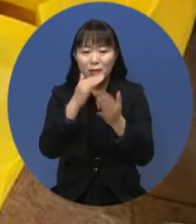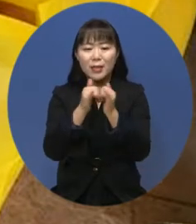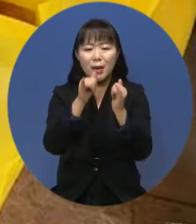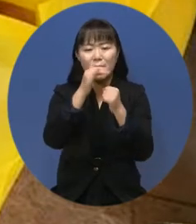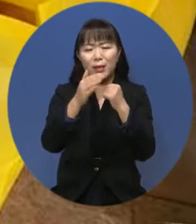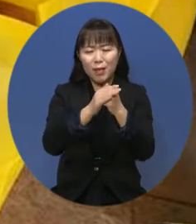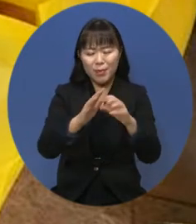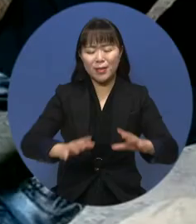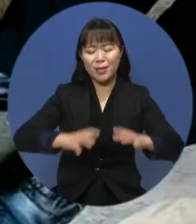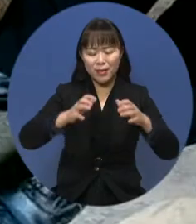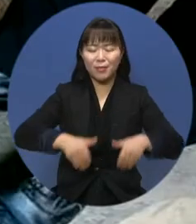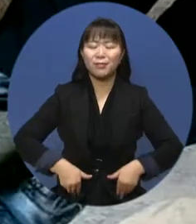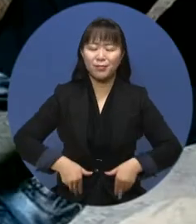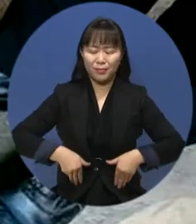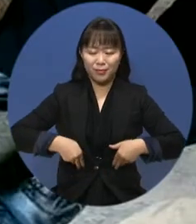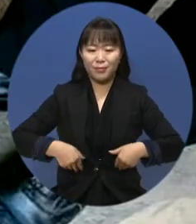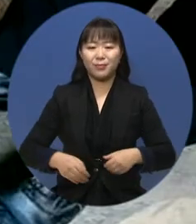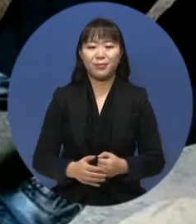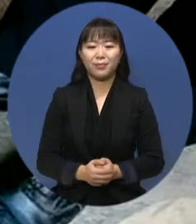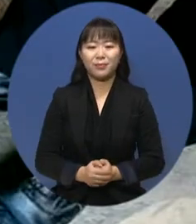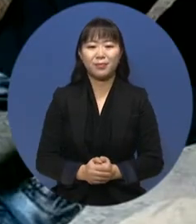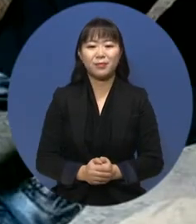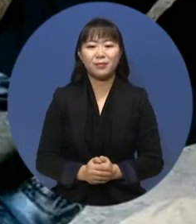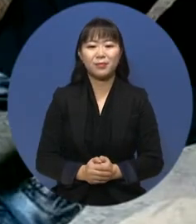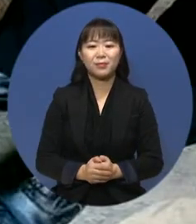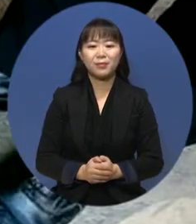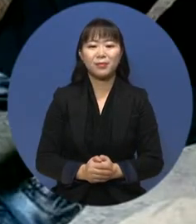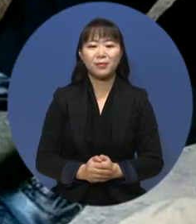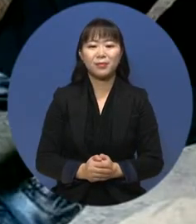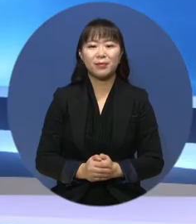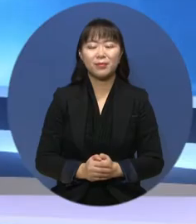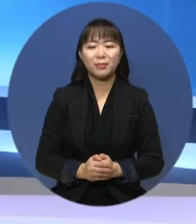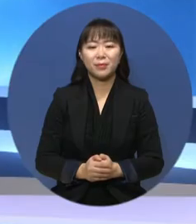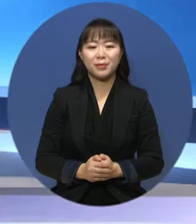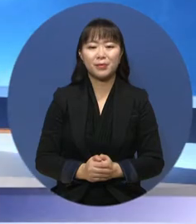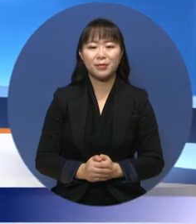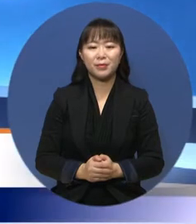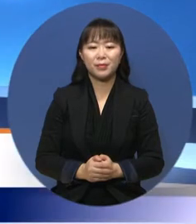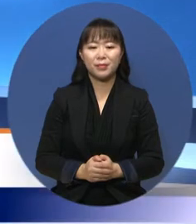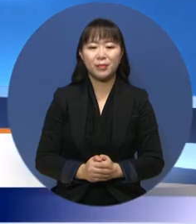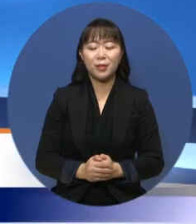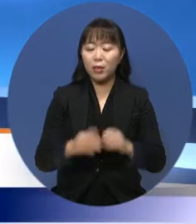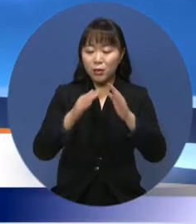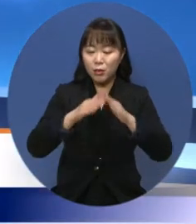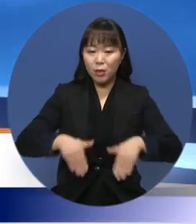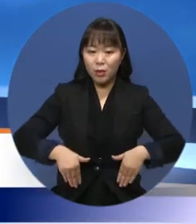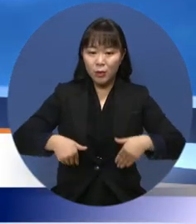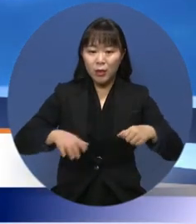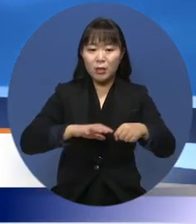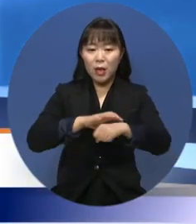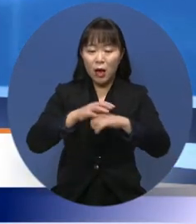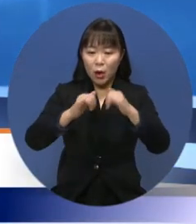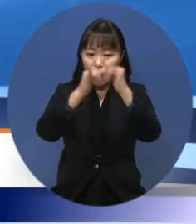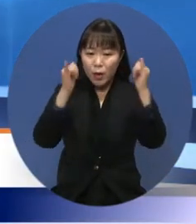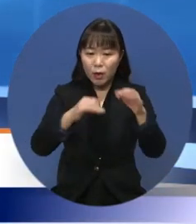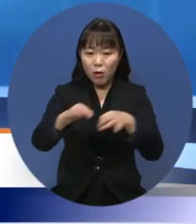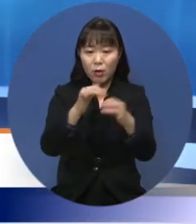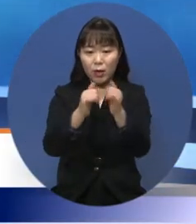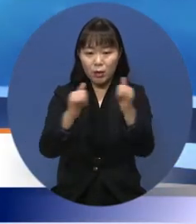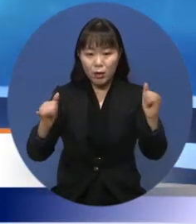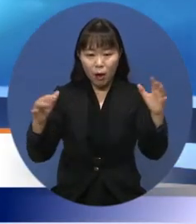따뜻합니다 복지 tv 경기방송 정선 입니다 전라남도가 사회적 경제 힘들의